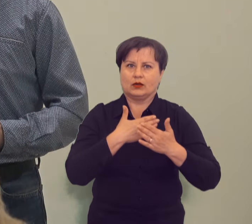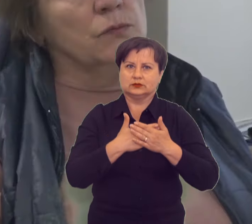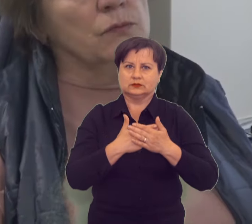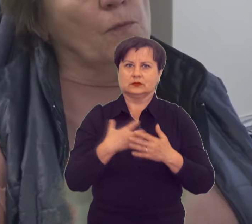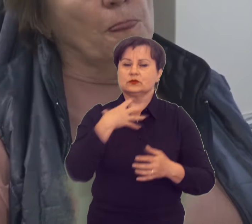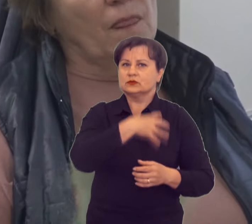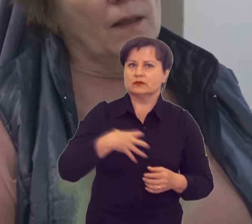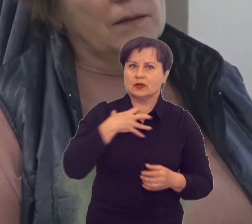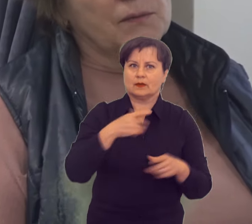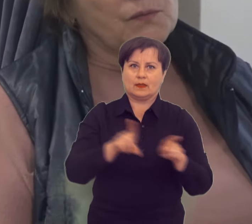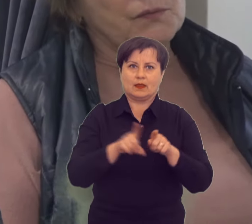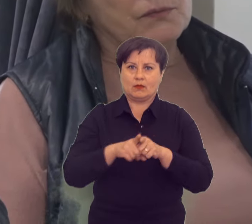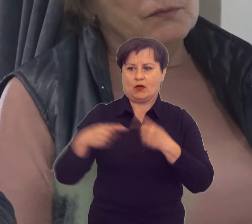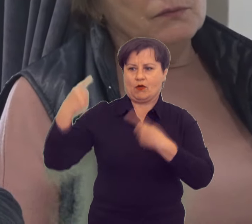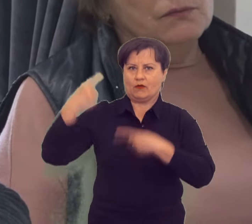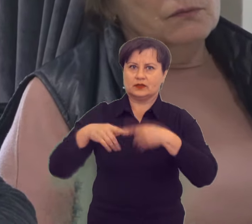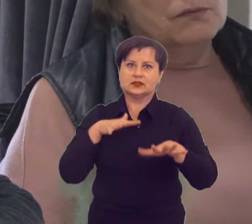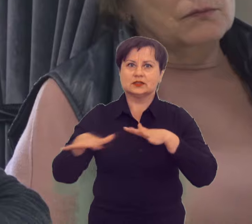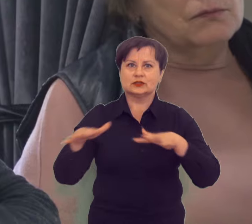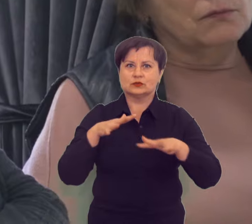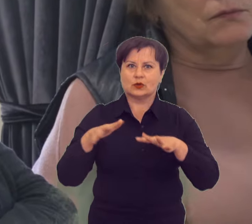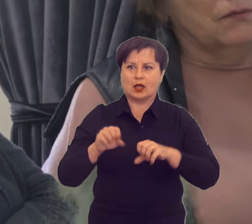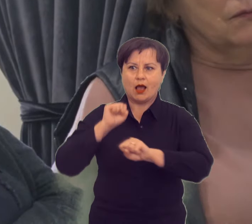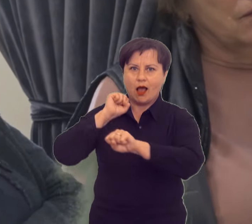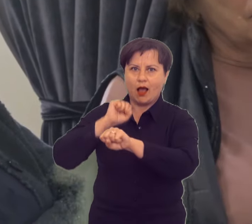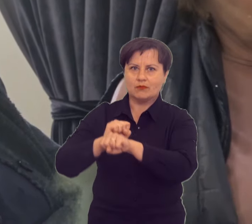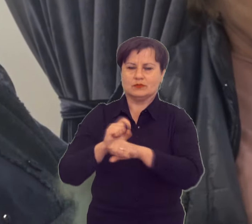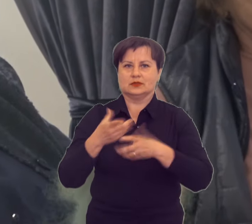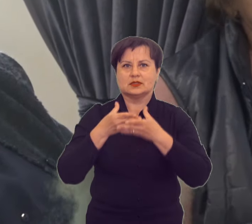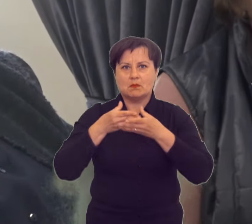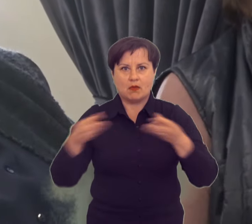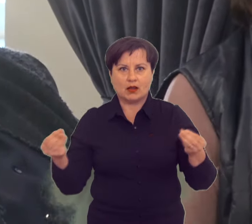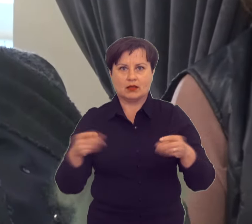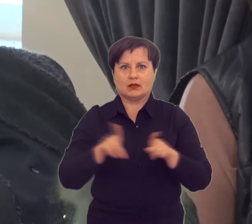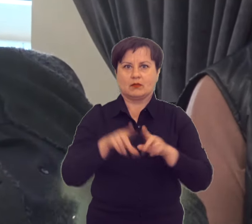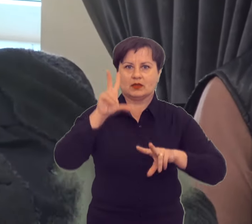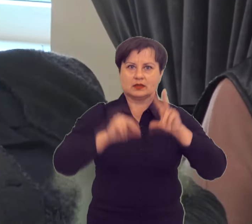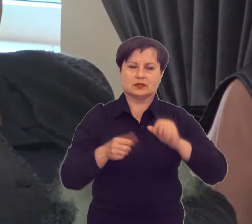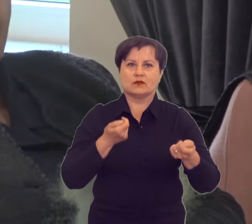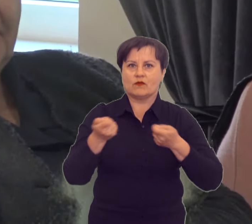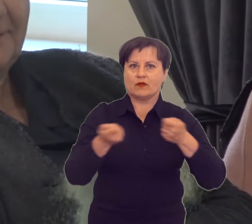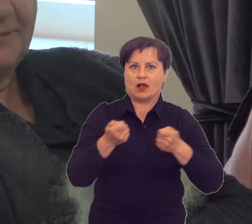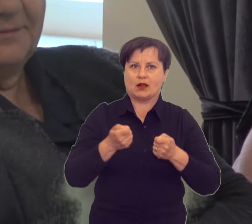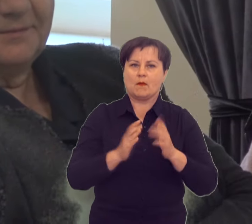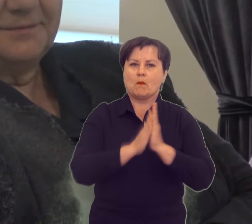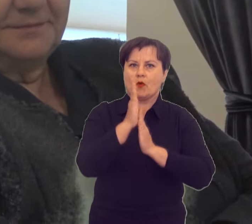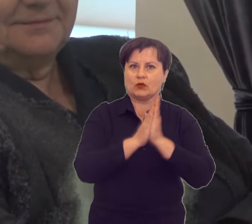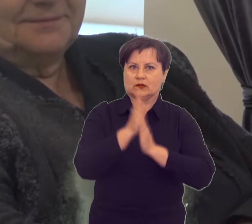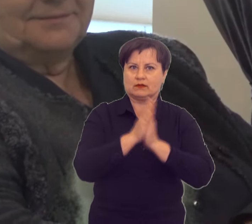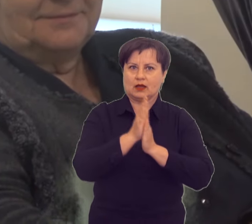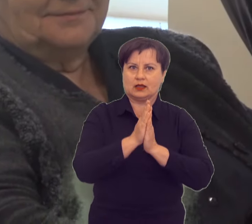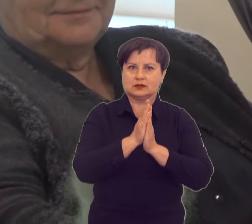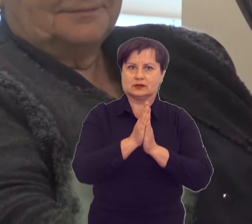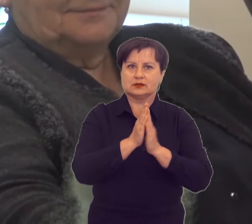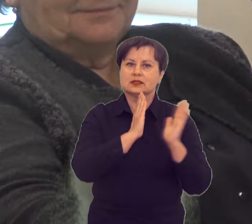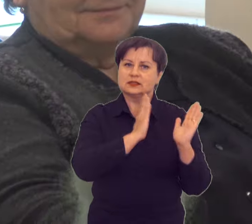bei konfliktinių situacijų prevencija ir sprendimas, rizikų valdymas bei motyvacinė sistema. Mokymus vedęs